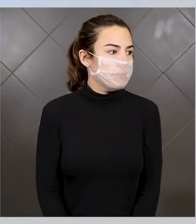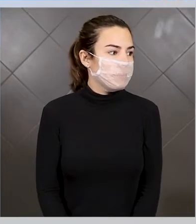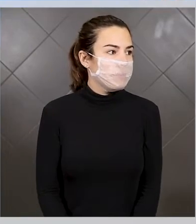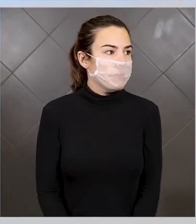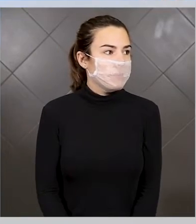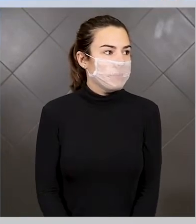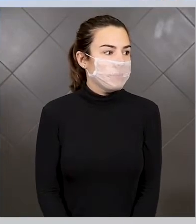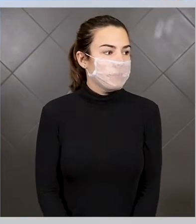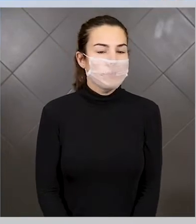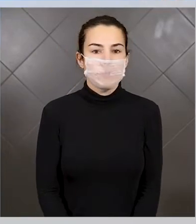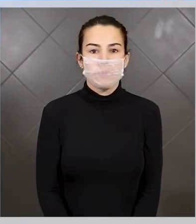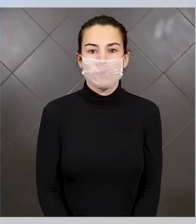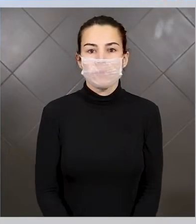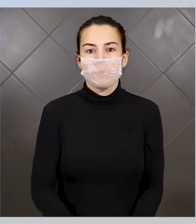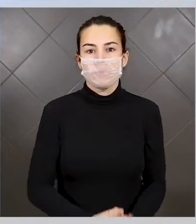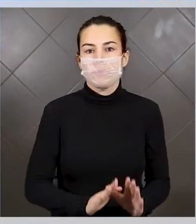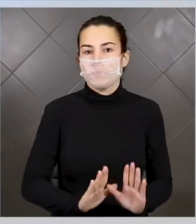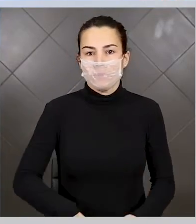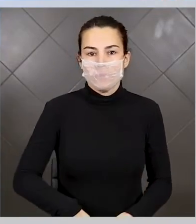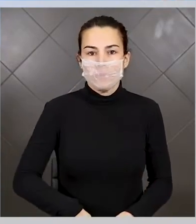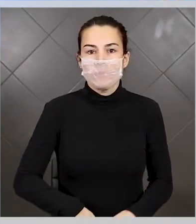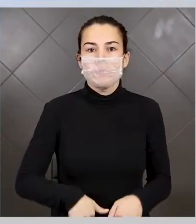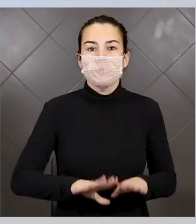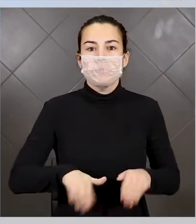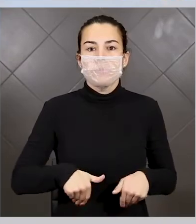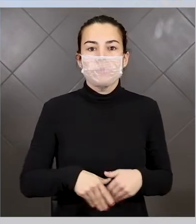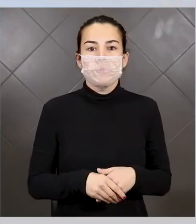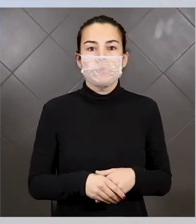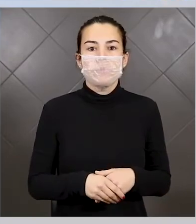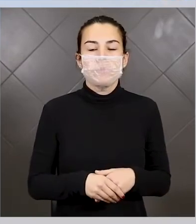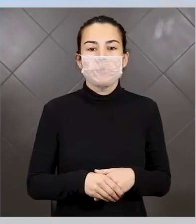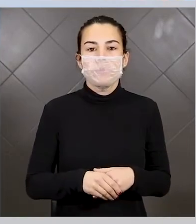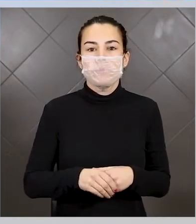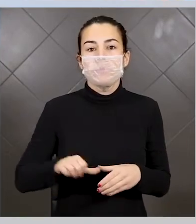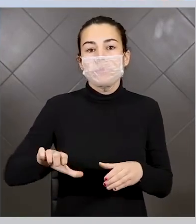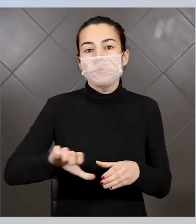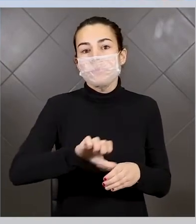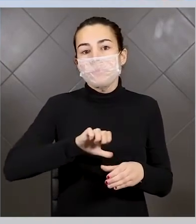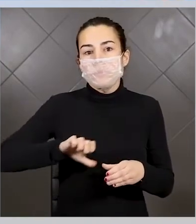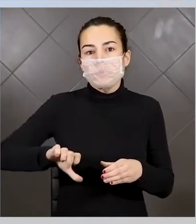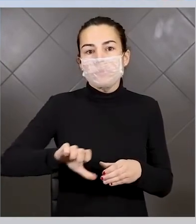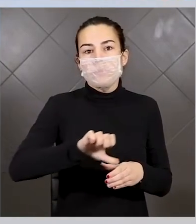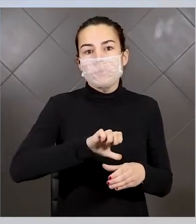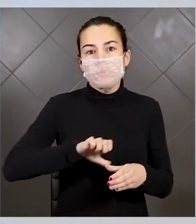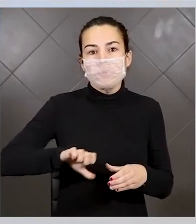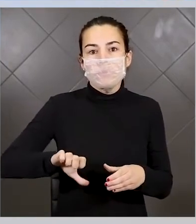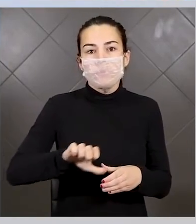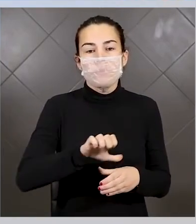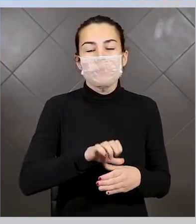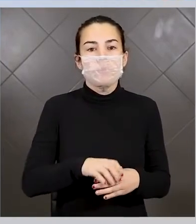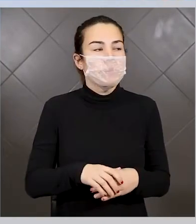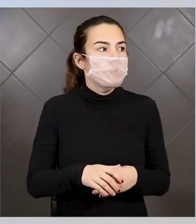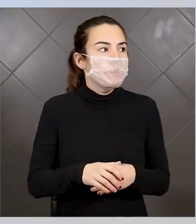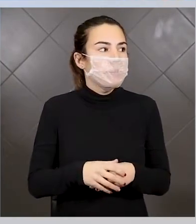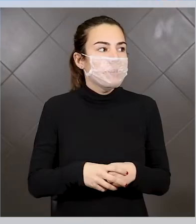Vale, ja el pas final que tenim del pastís és banyar-lo, que per donar-li nom també